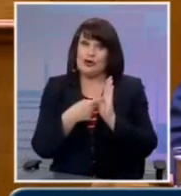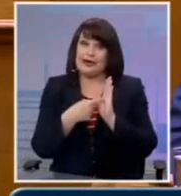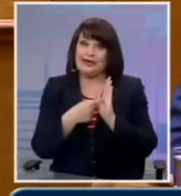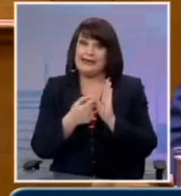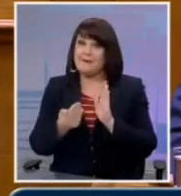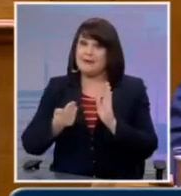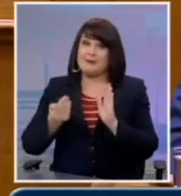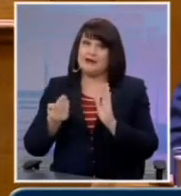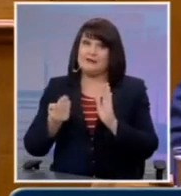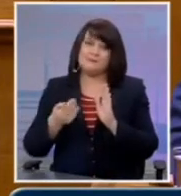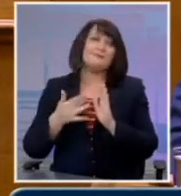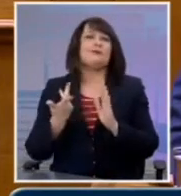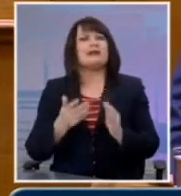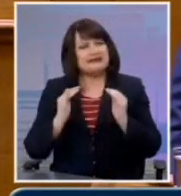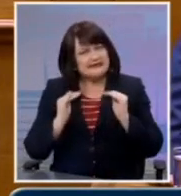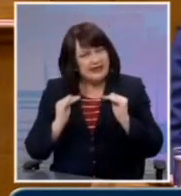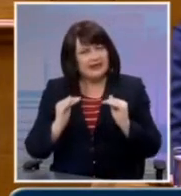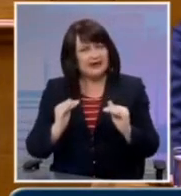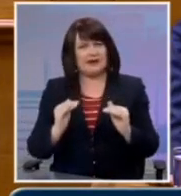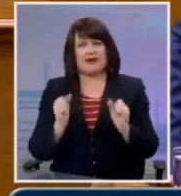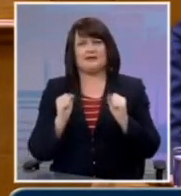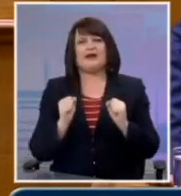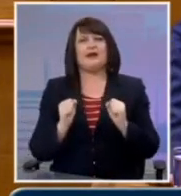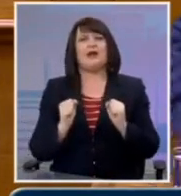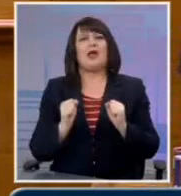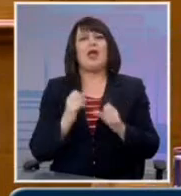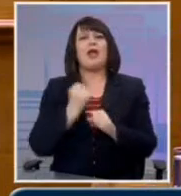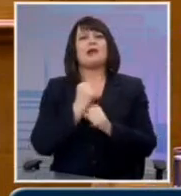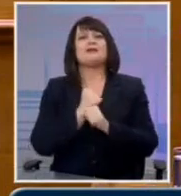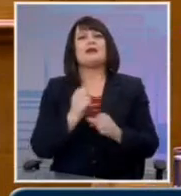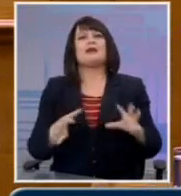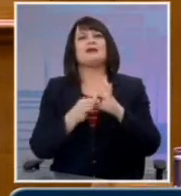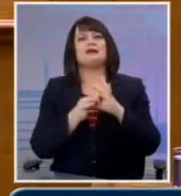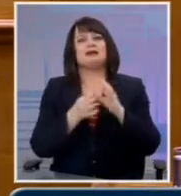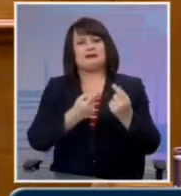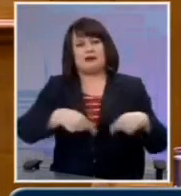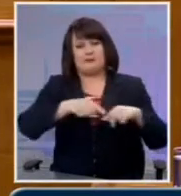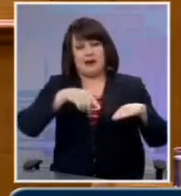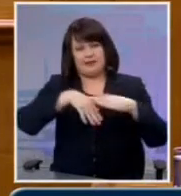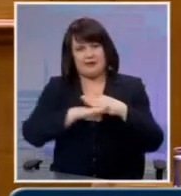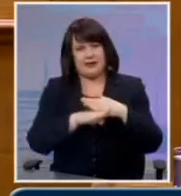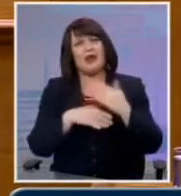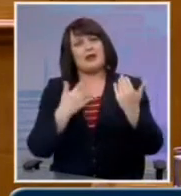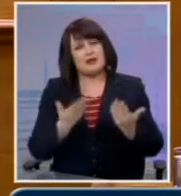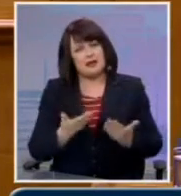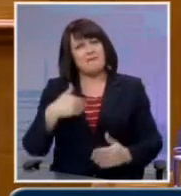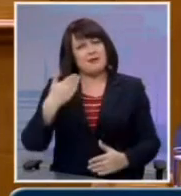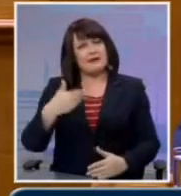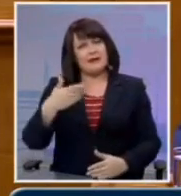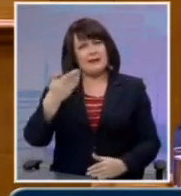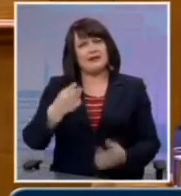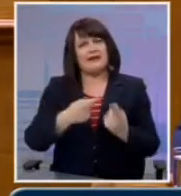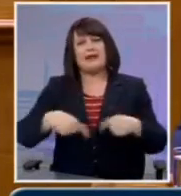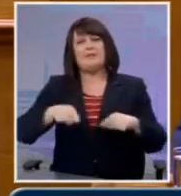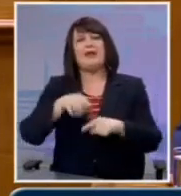στιγμή των σταθερών και ασφαλών εργασιακών σχέσεων και για το λιμάνι του Πειραιά επί του προκειμένου και συνεχίζουμε για το λιμάνι